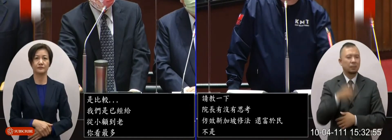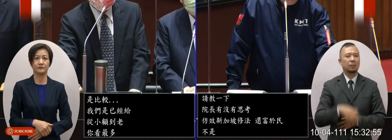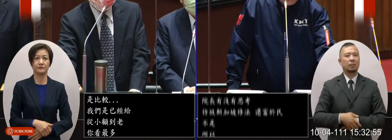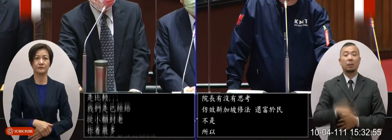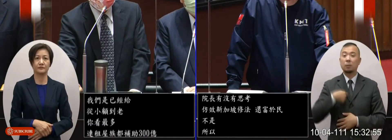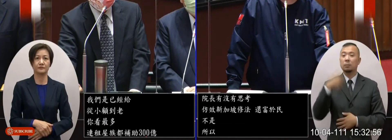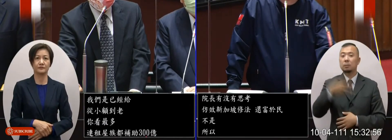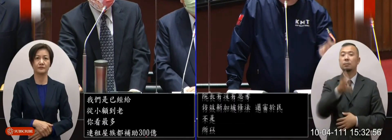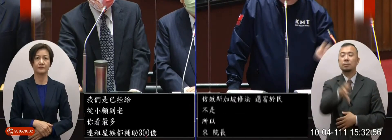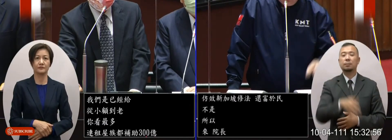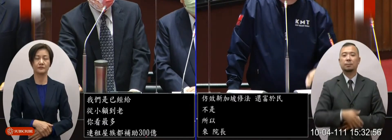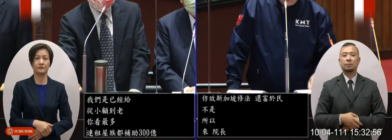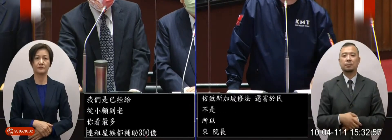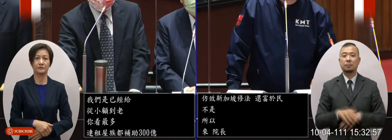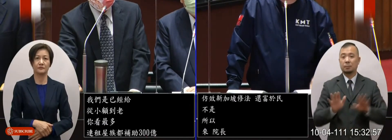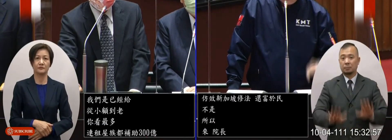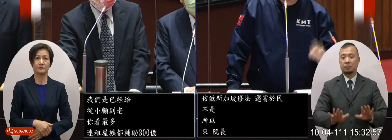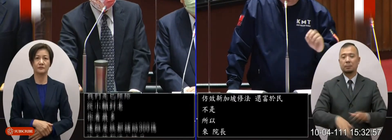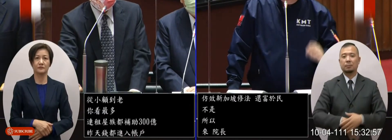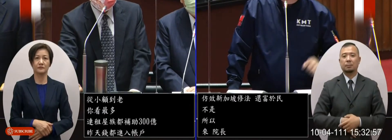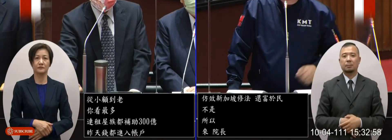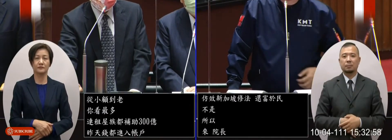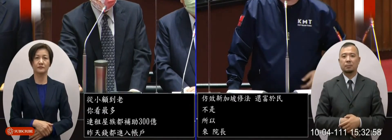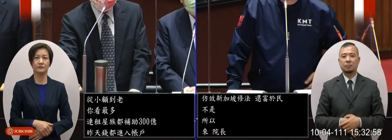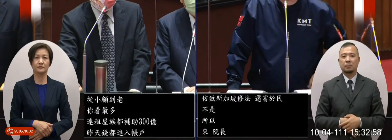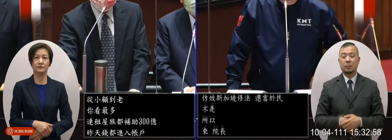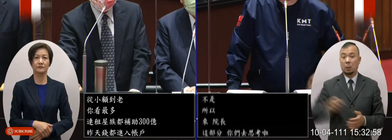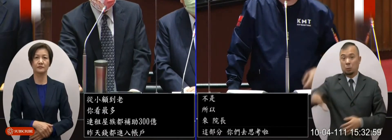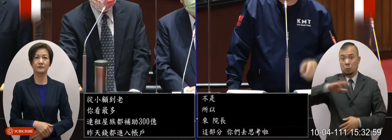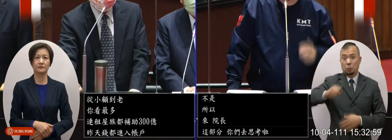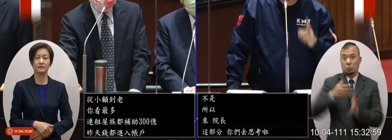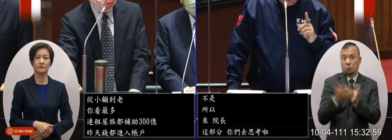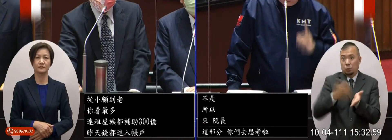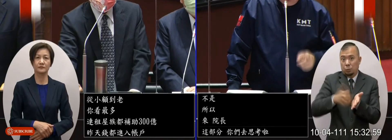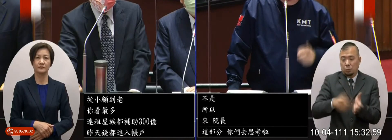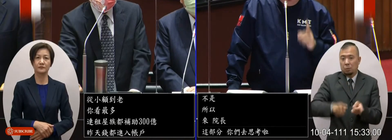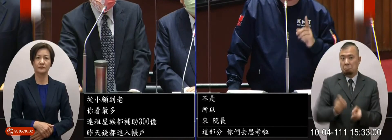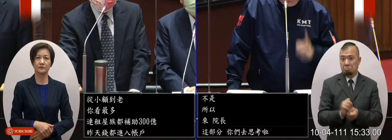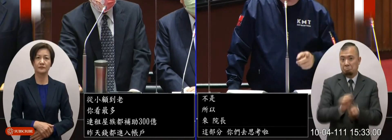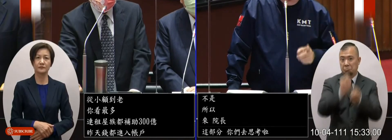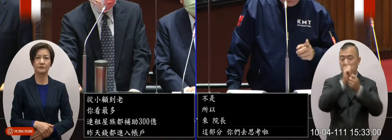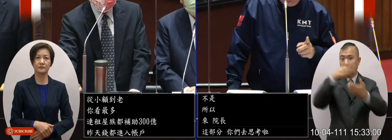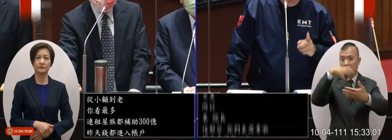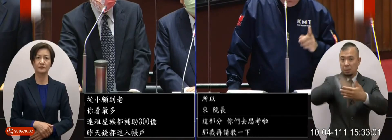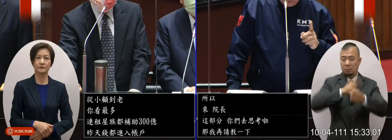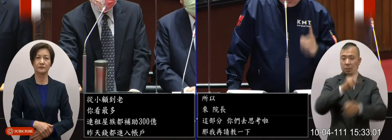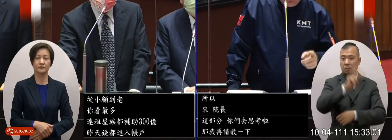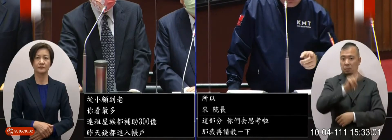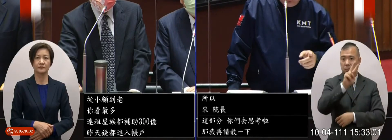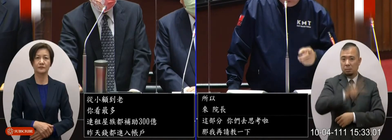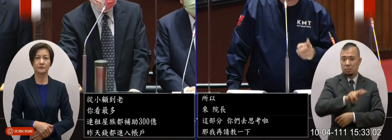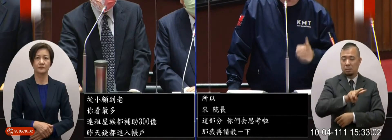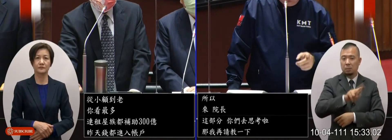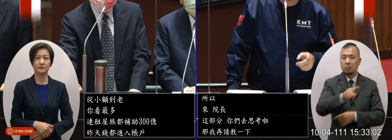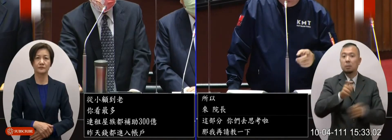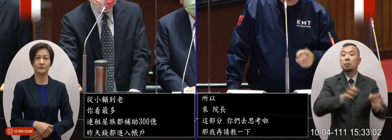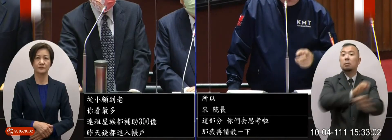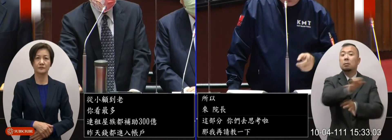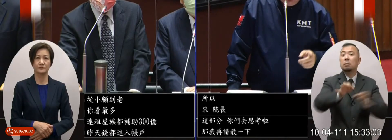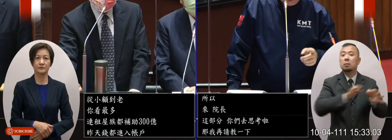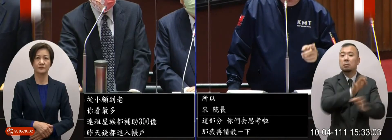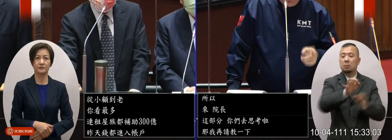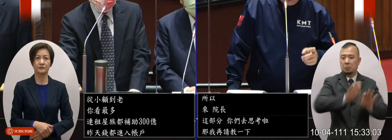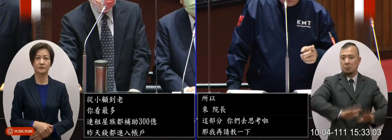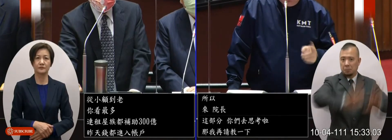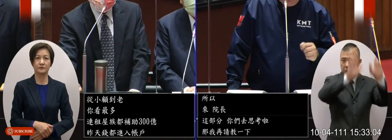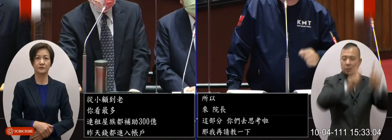再请教一下，现在这一次增加的总预算这么多里面，其中2000经济的发展支